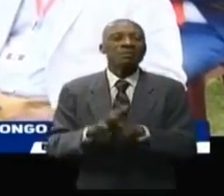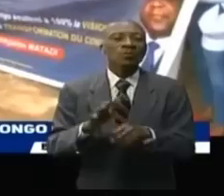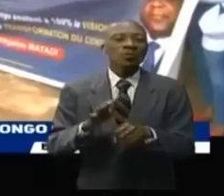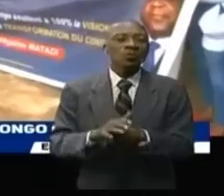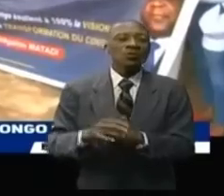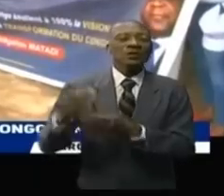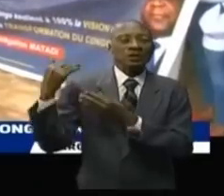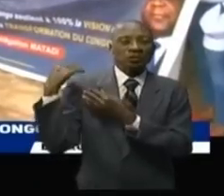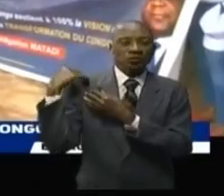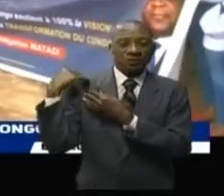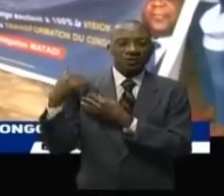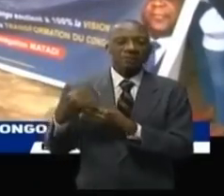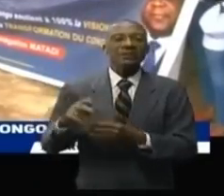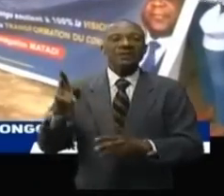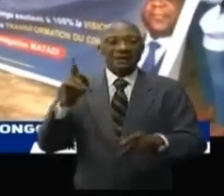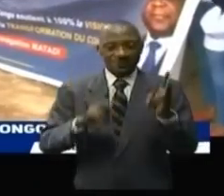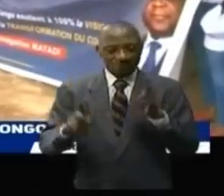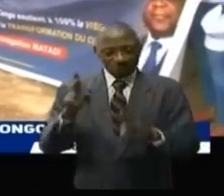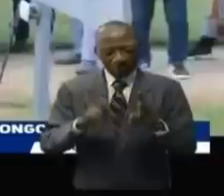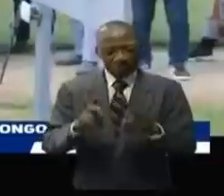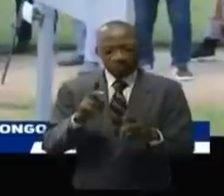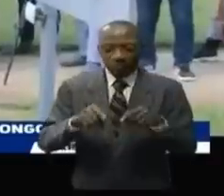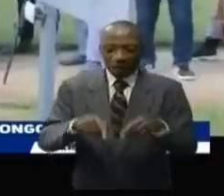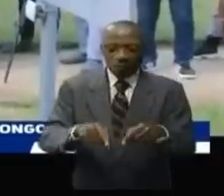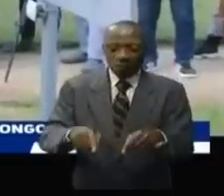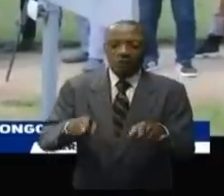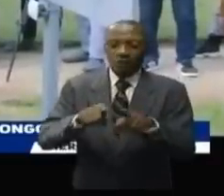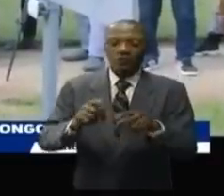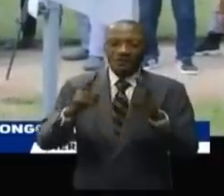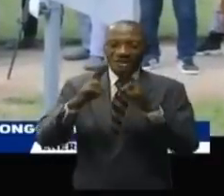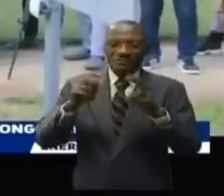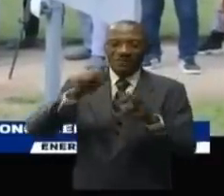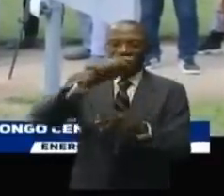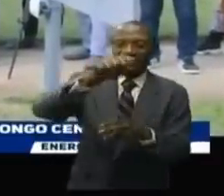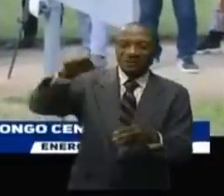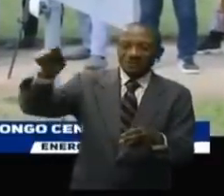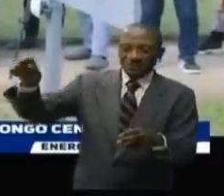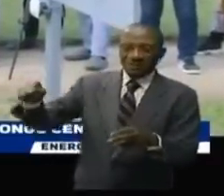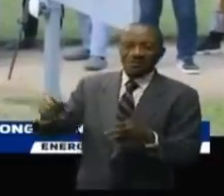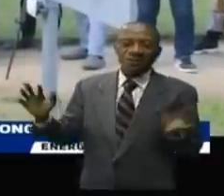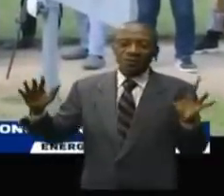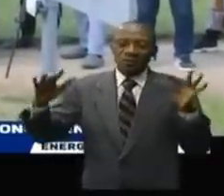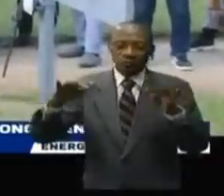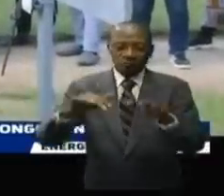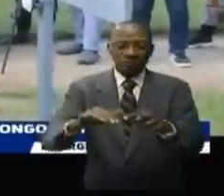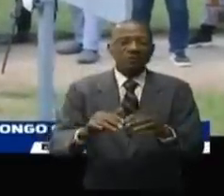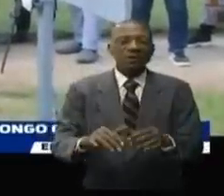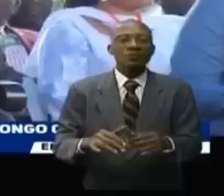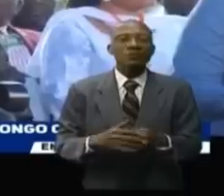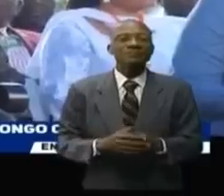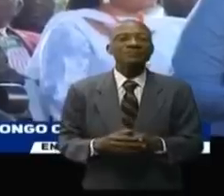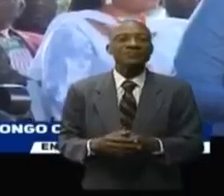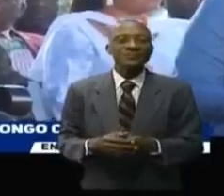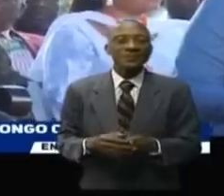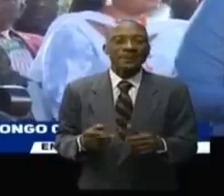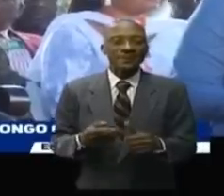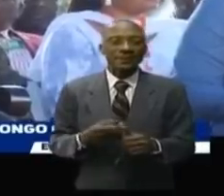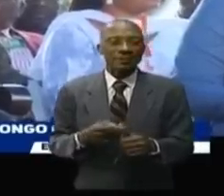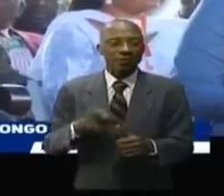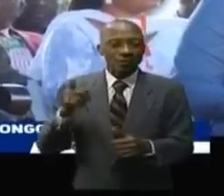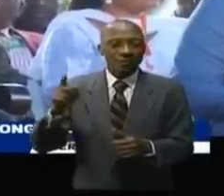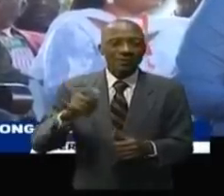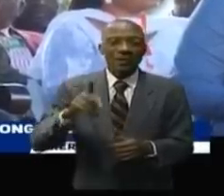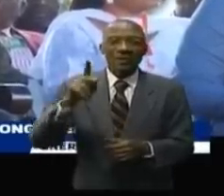que la population des contrées environnantes. D'abord, la bénédiction faite par l'évêque du diocèse de Kisantu. Dans son message